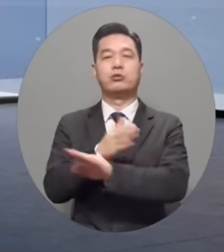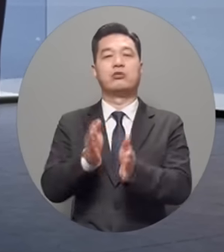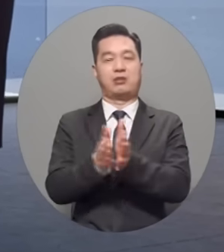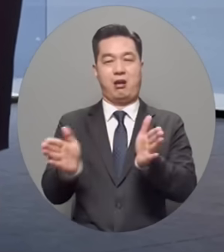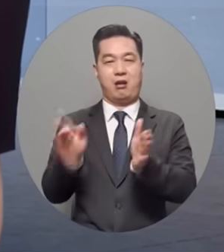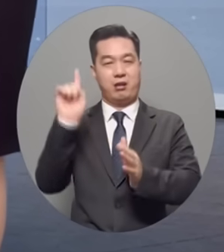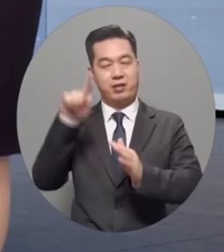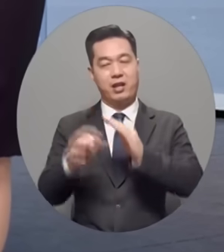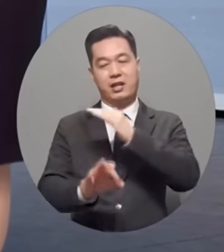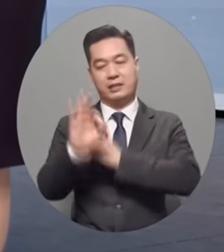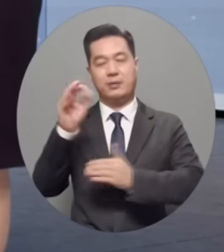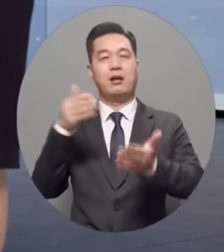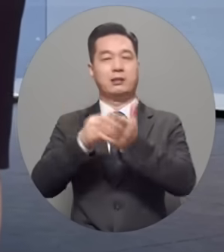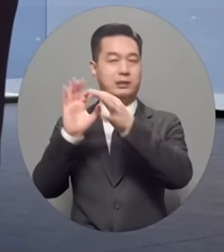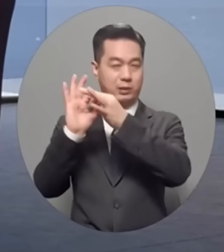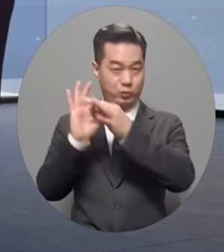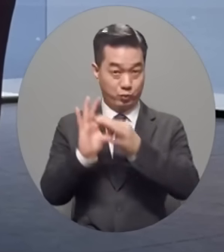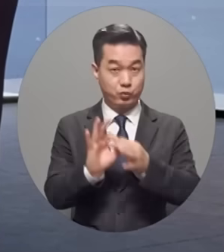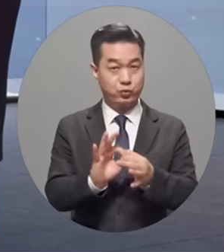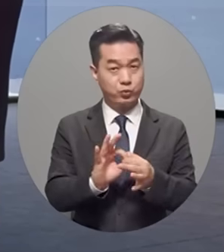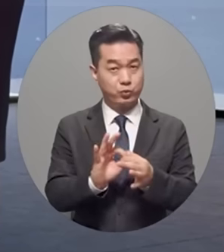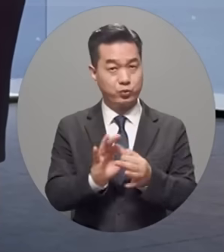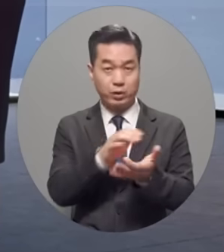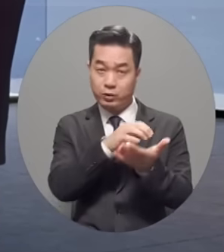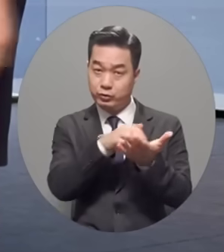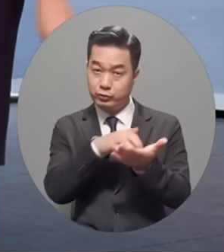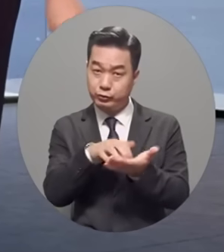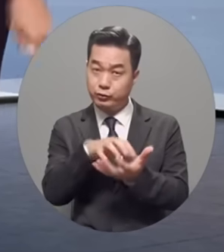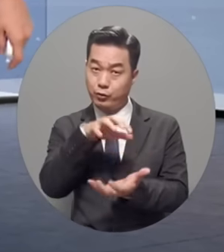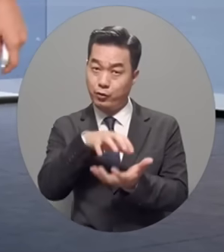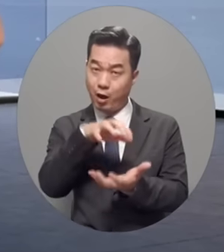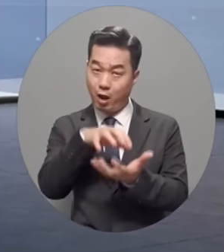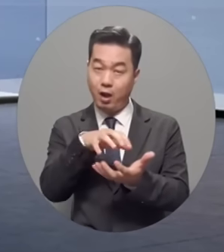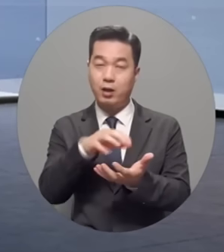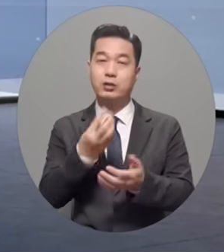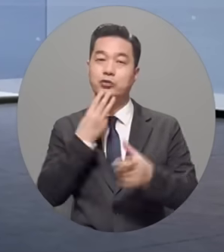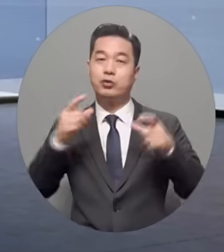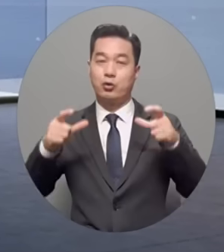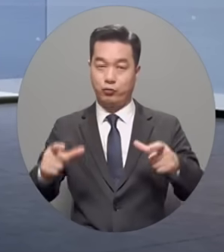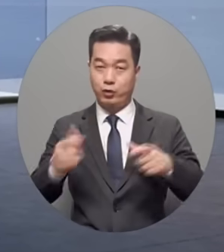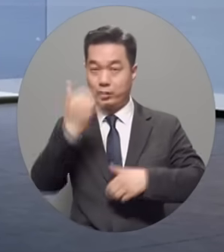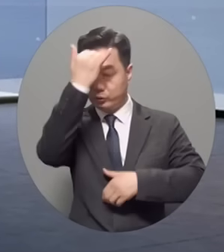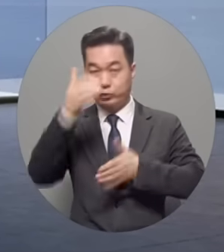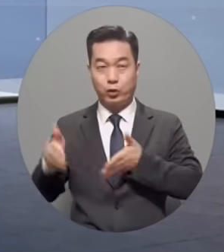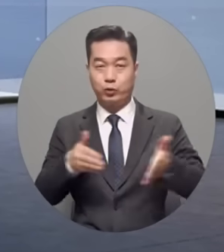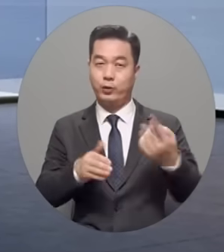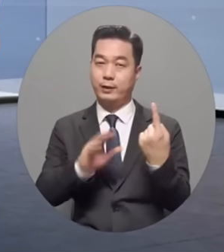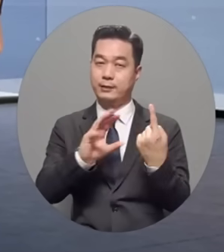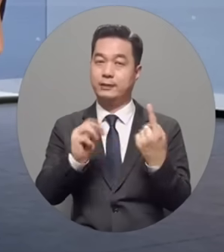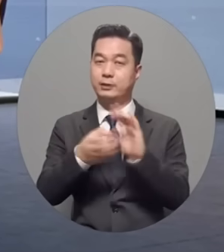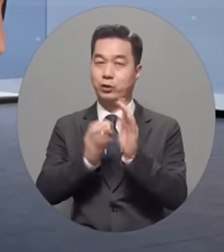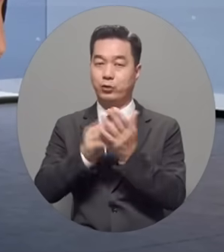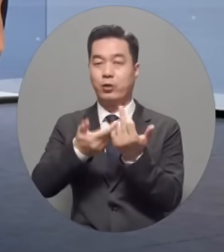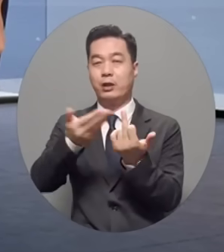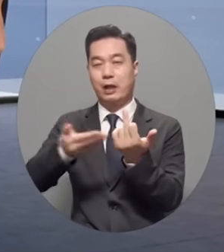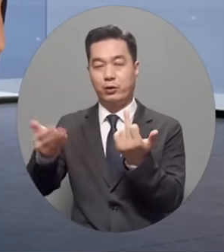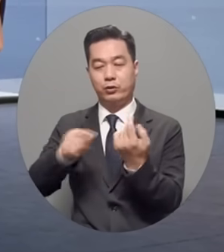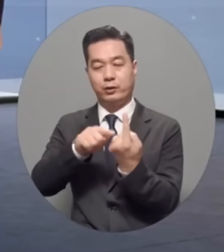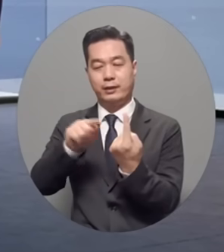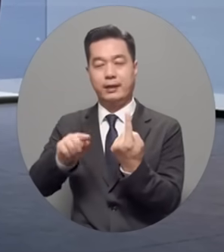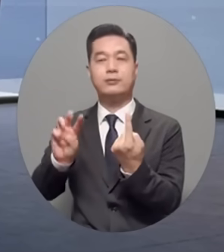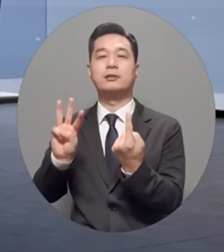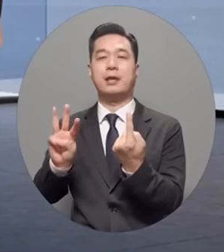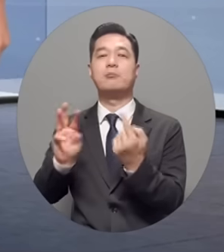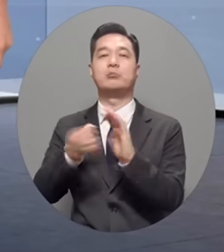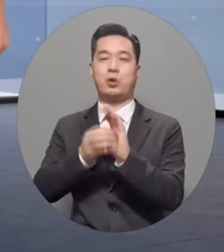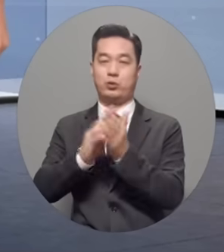오전까지 이어지겠습니다. 예상되는 적설량은 수도권과 충청도에 1cm 안팎, 강원 내륙과 산지에 1에서